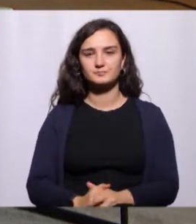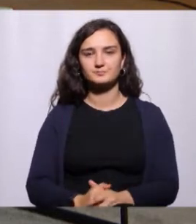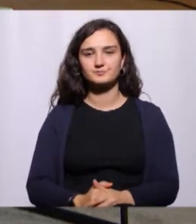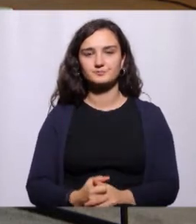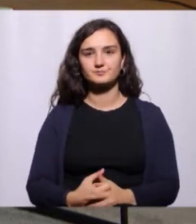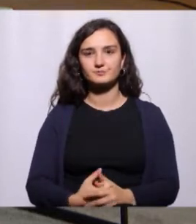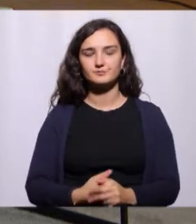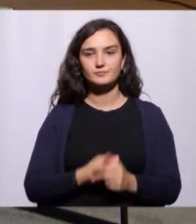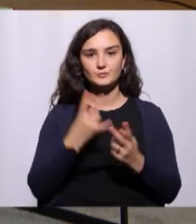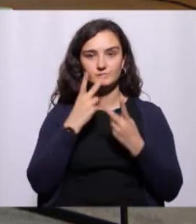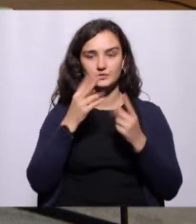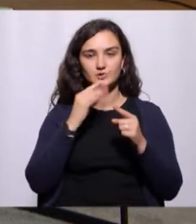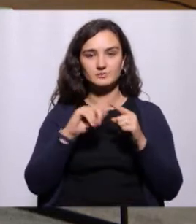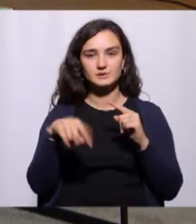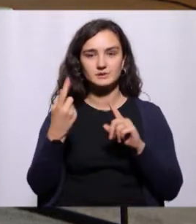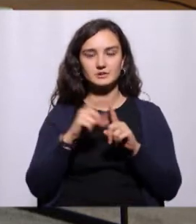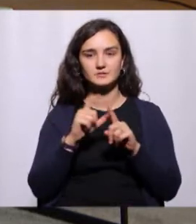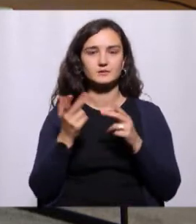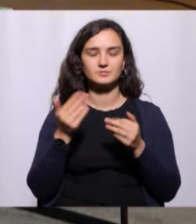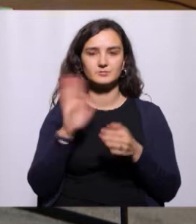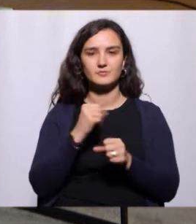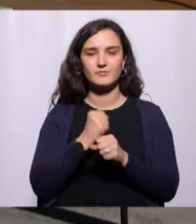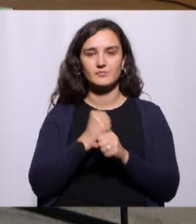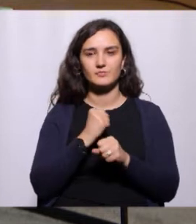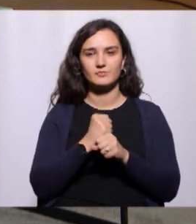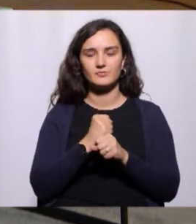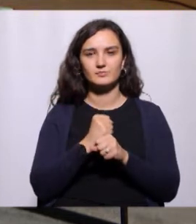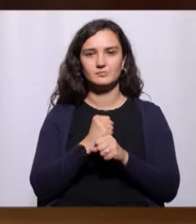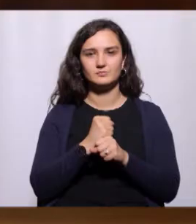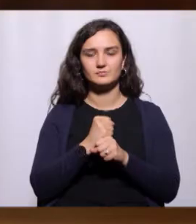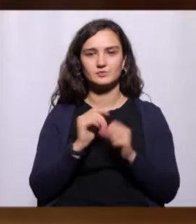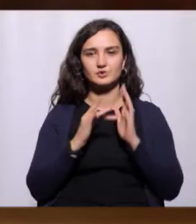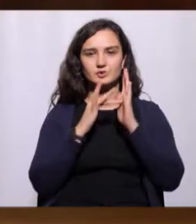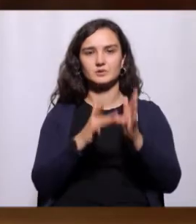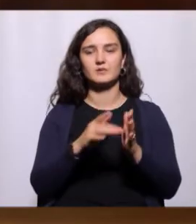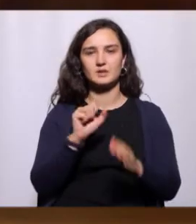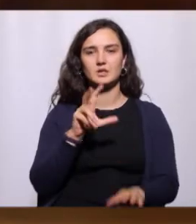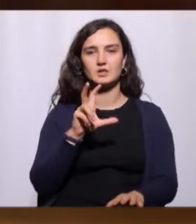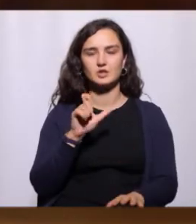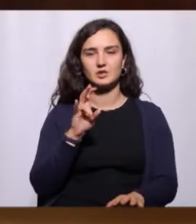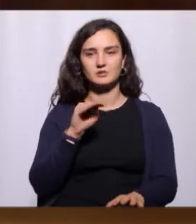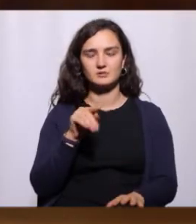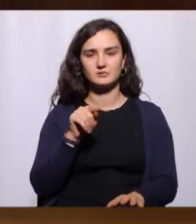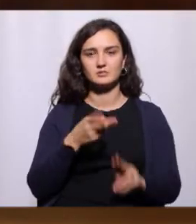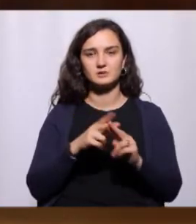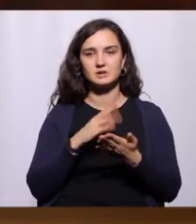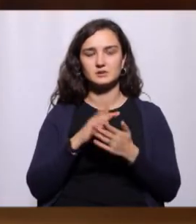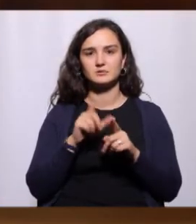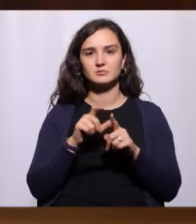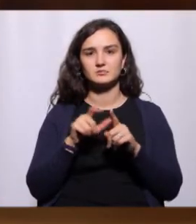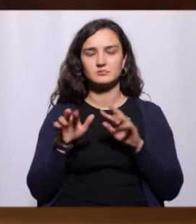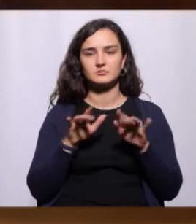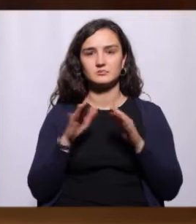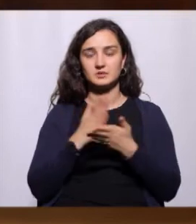გადადგომა. Shall we look at the next word? Let's do this. Travel agent. Travel agent is a noun and